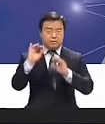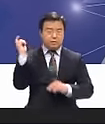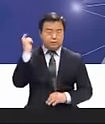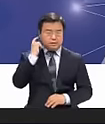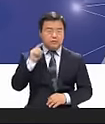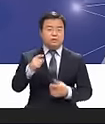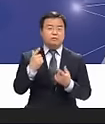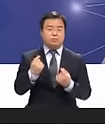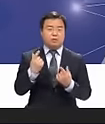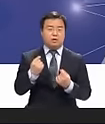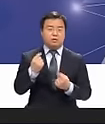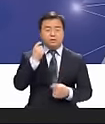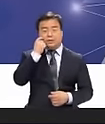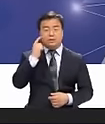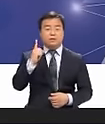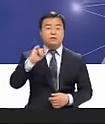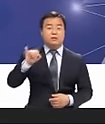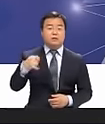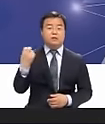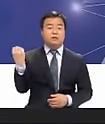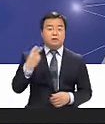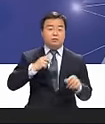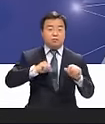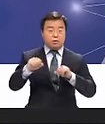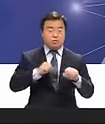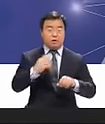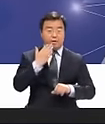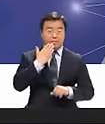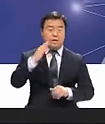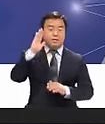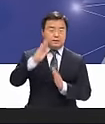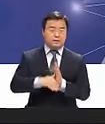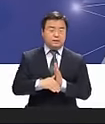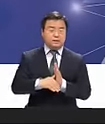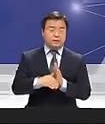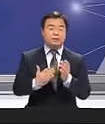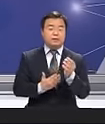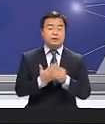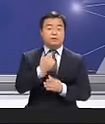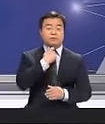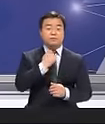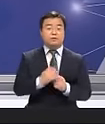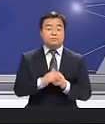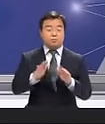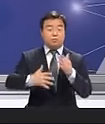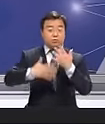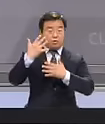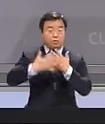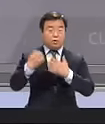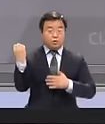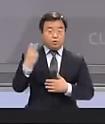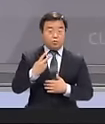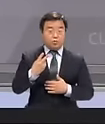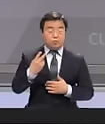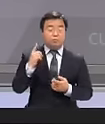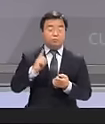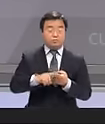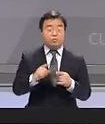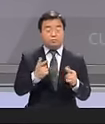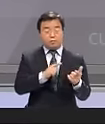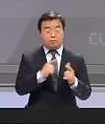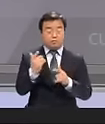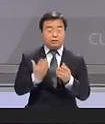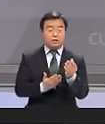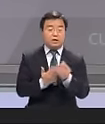전문 DJ가 다시 또 활발하게 활동하는 그런 시대가 오길 바랍니다. 네. 오늘 영화도 그렇고 뭐 잊혀질 뻔했던 사건,